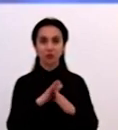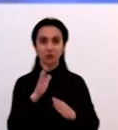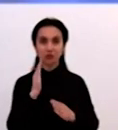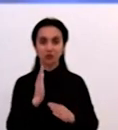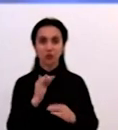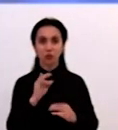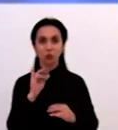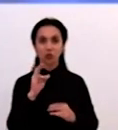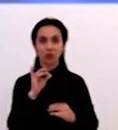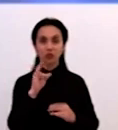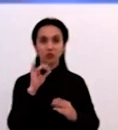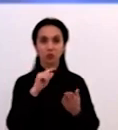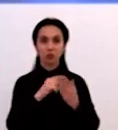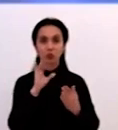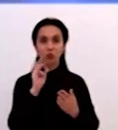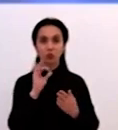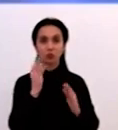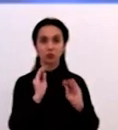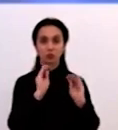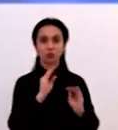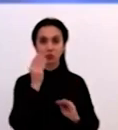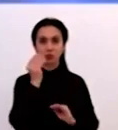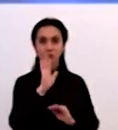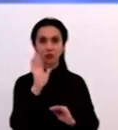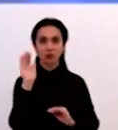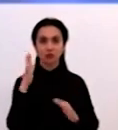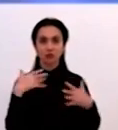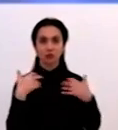kundalik.com saytiga joylashni unutmang. Xayr, salomat bo'ling.